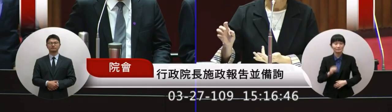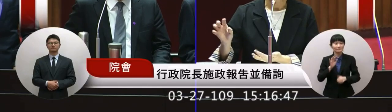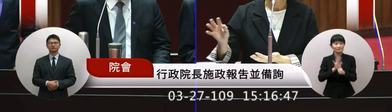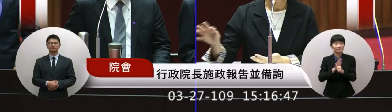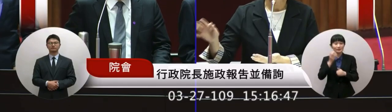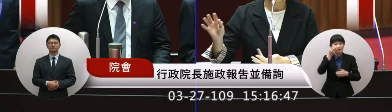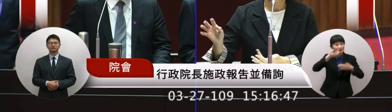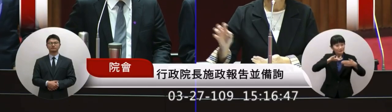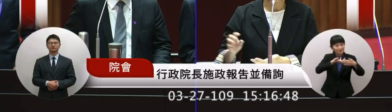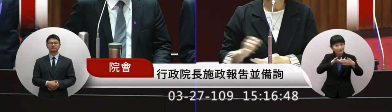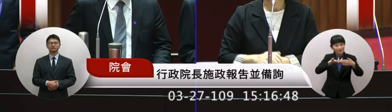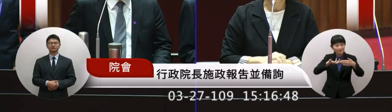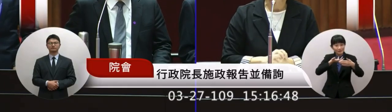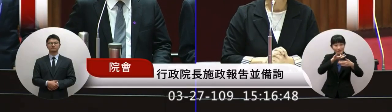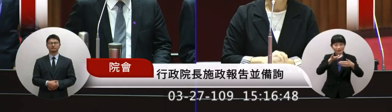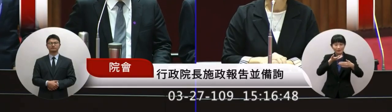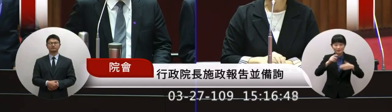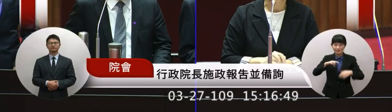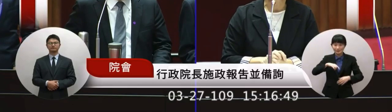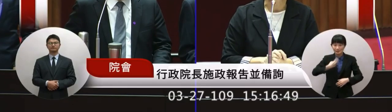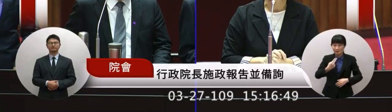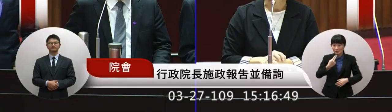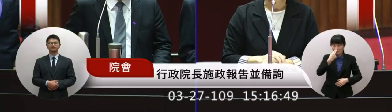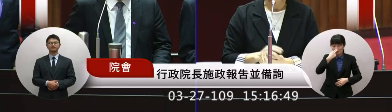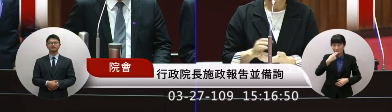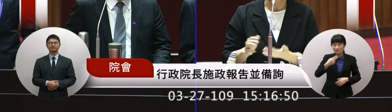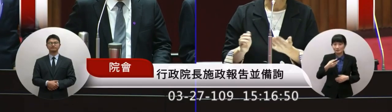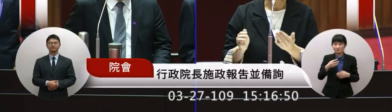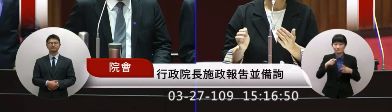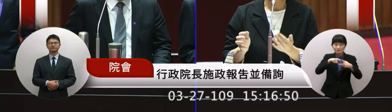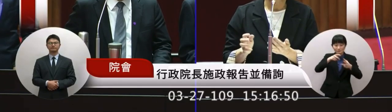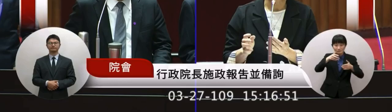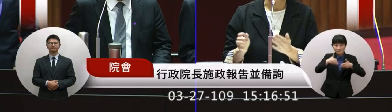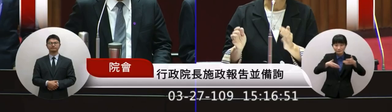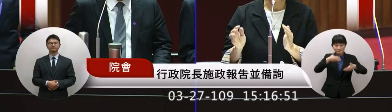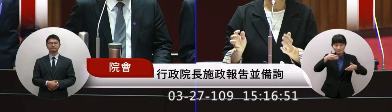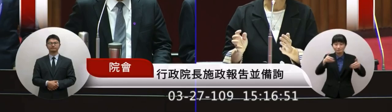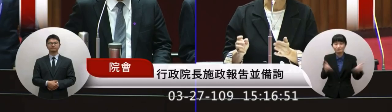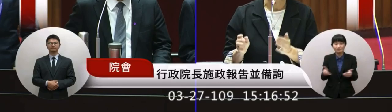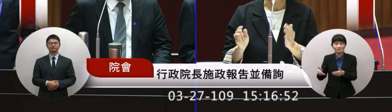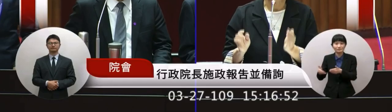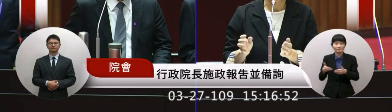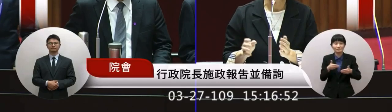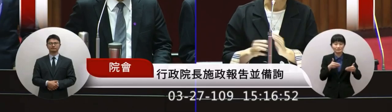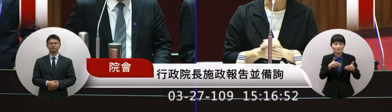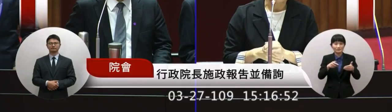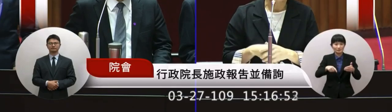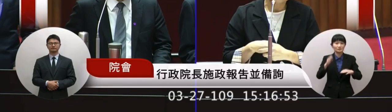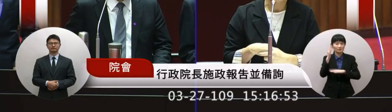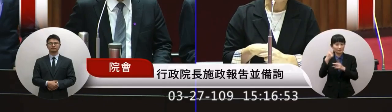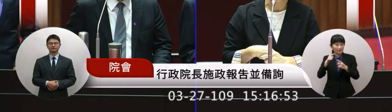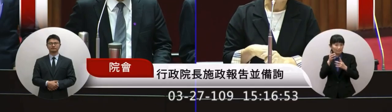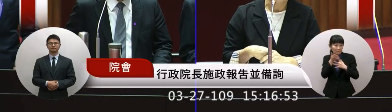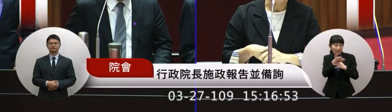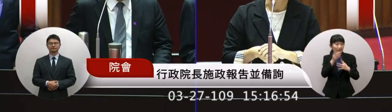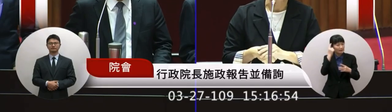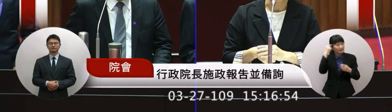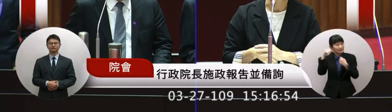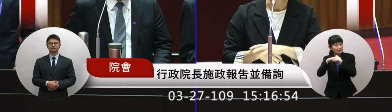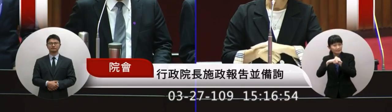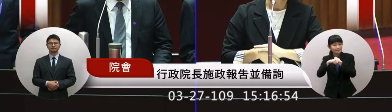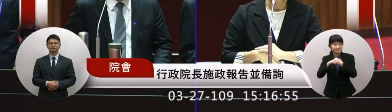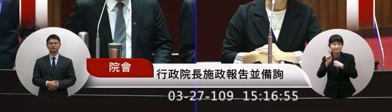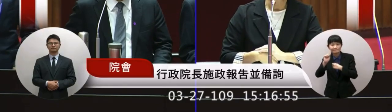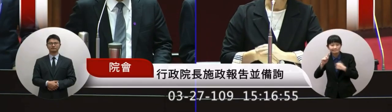塘这个三阶天然气三阶工程，当然就是政府一定有一些替代的方案呐